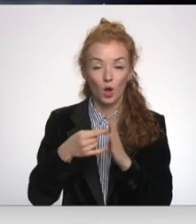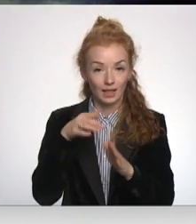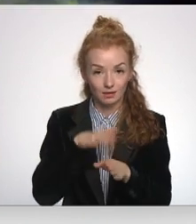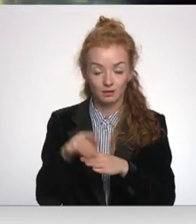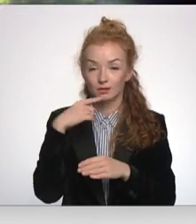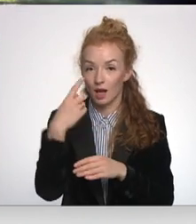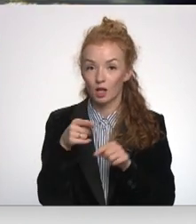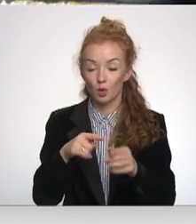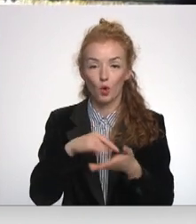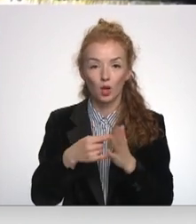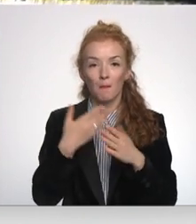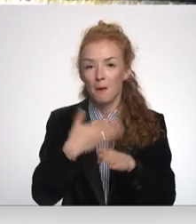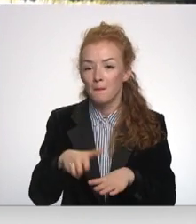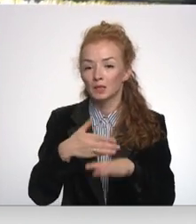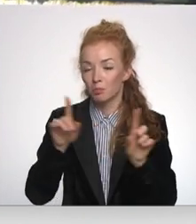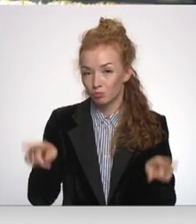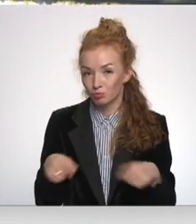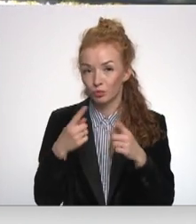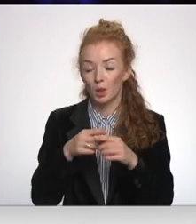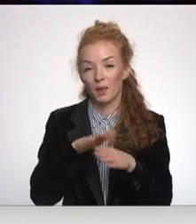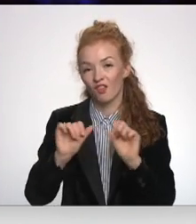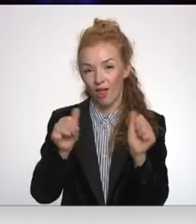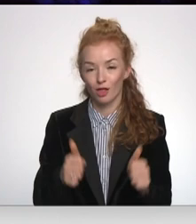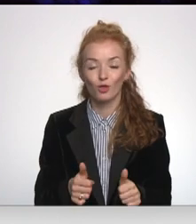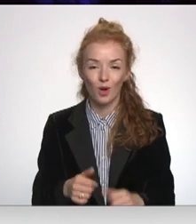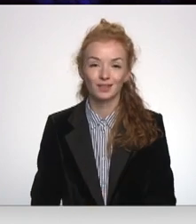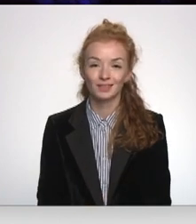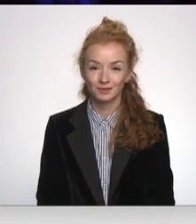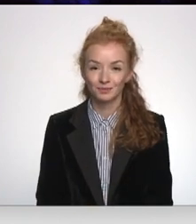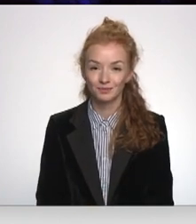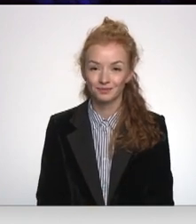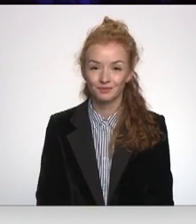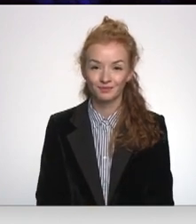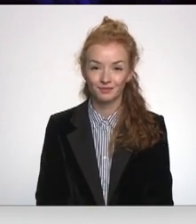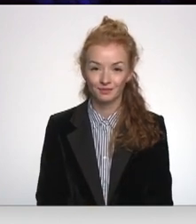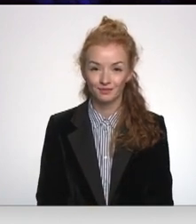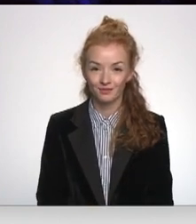projekts pakāpeniski tiks attīstīts un pilnveidots. Ieva Benefelde, Alans Peršovic, Ivo Peršovic, Skrundas televīzija.